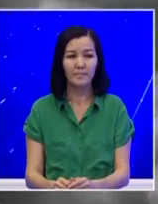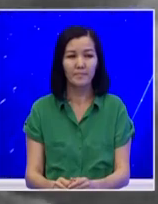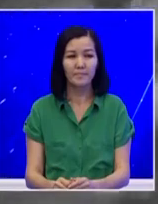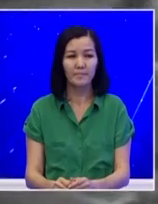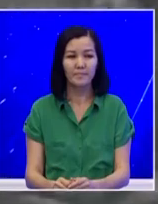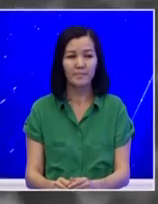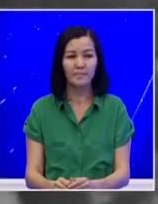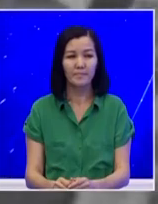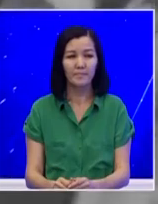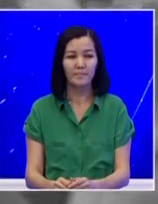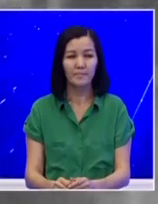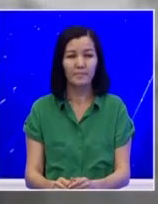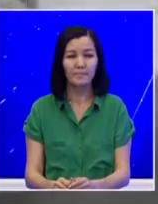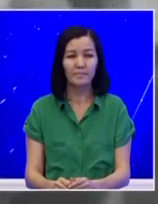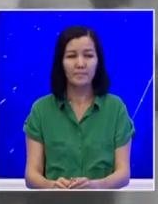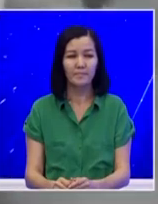порохом